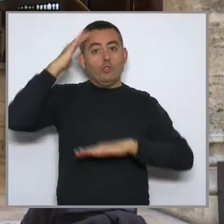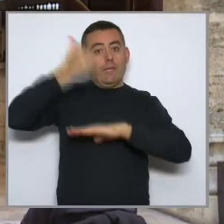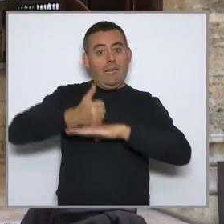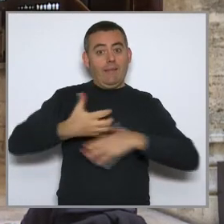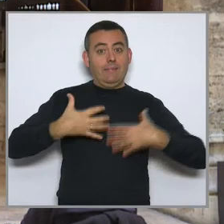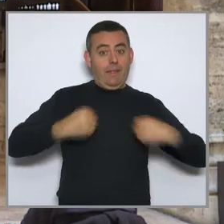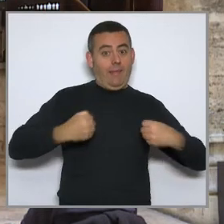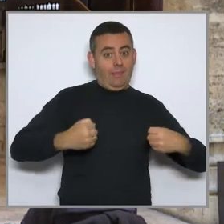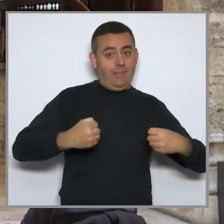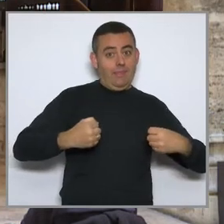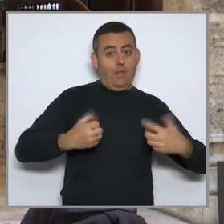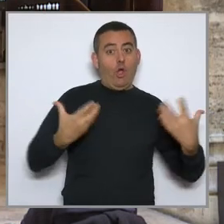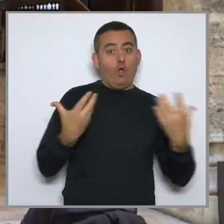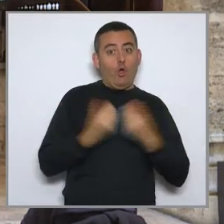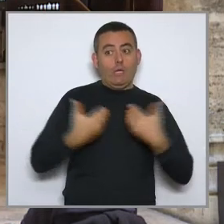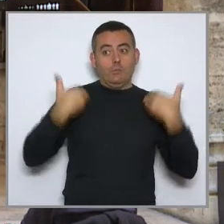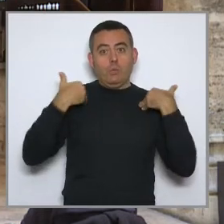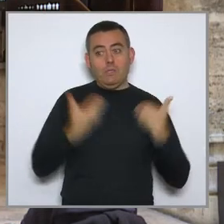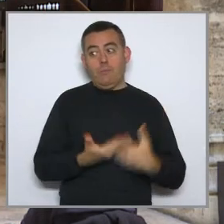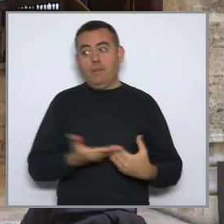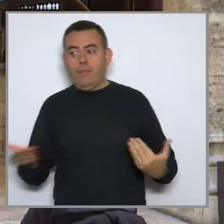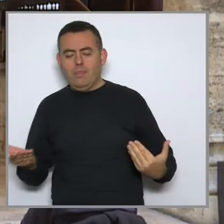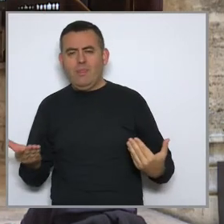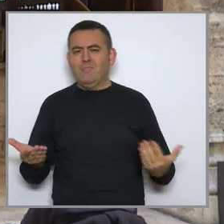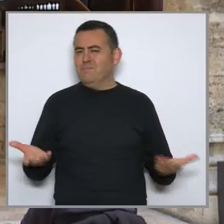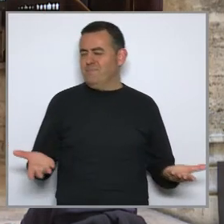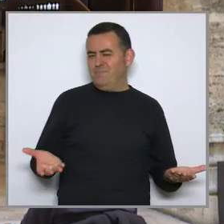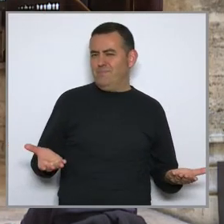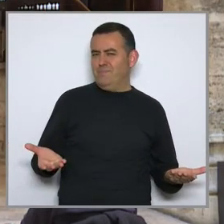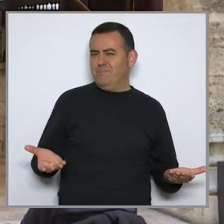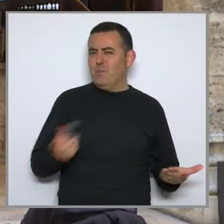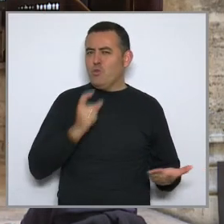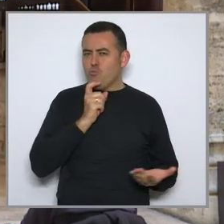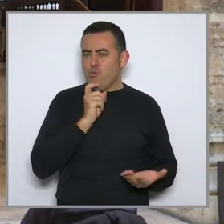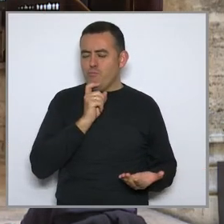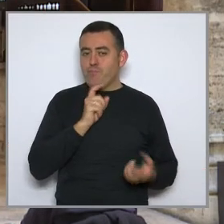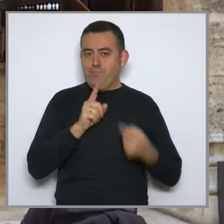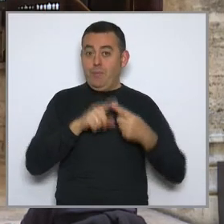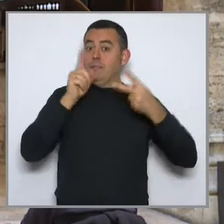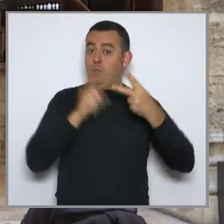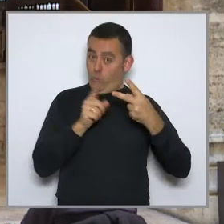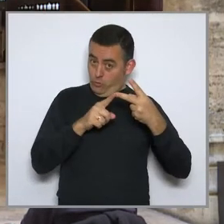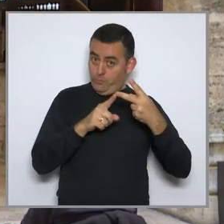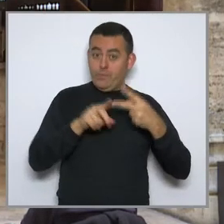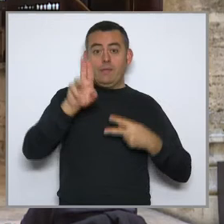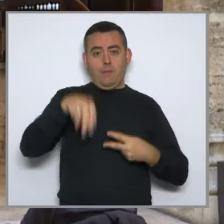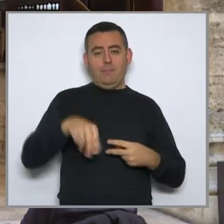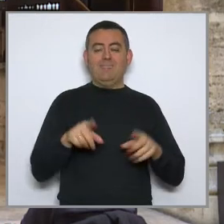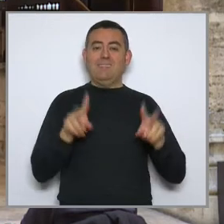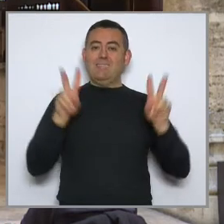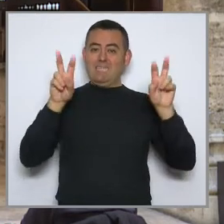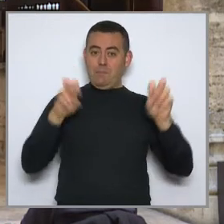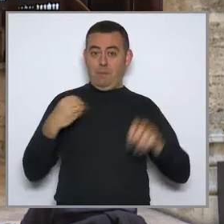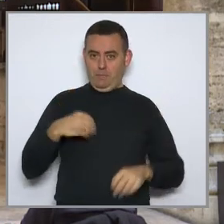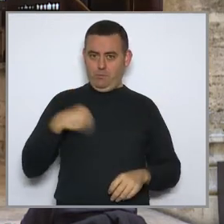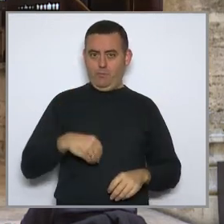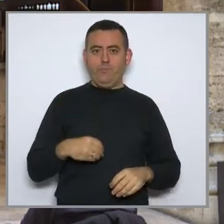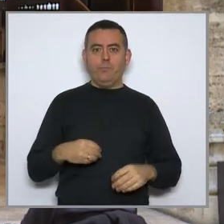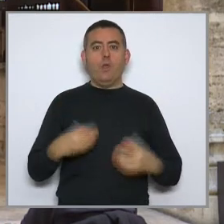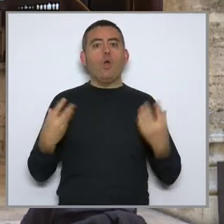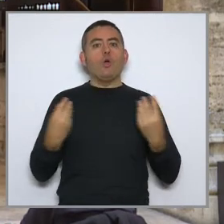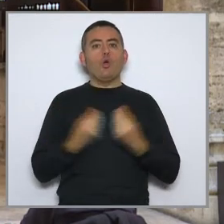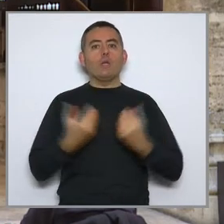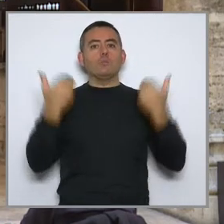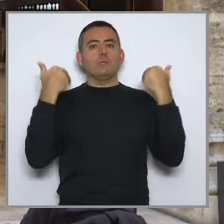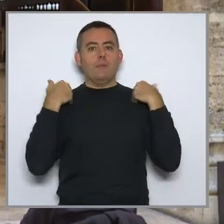Això per una altra banda. I per l'altra banda, i en aquesta mateixa línia, parlant de corresponsabilitat, el